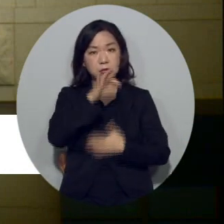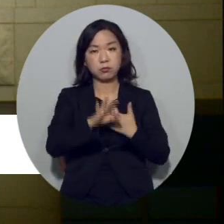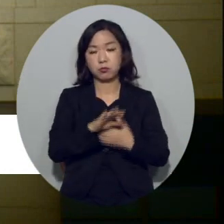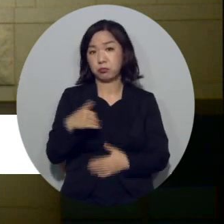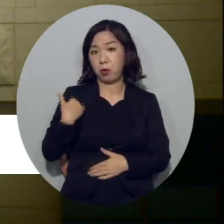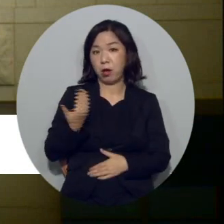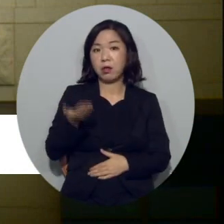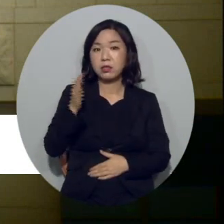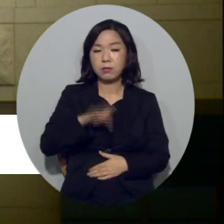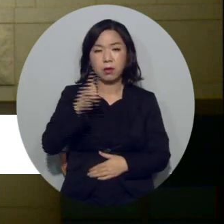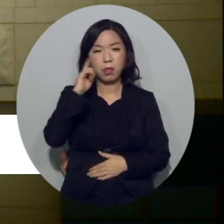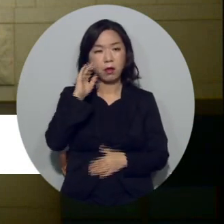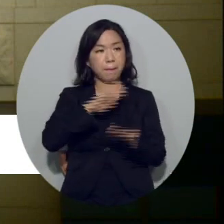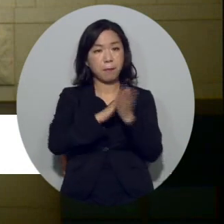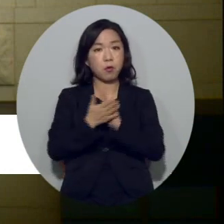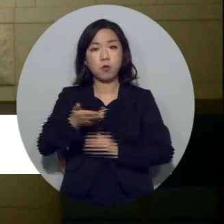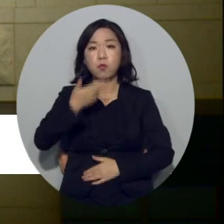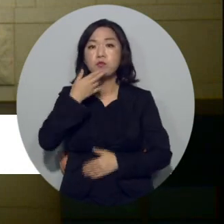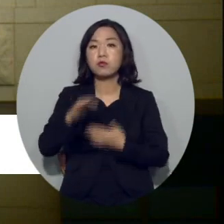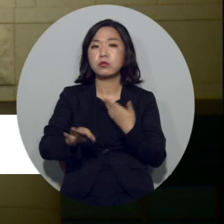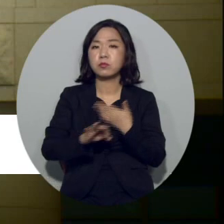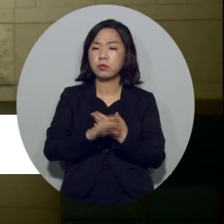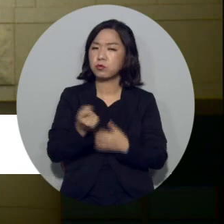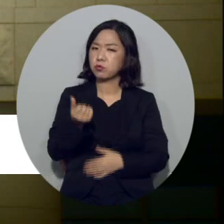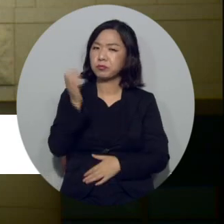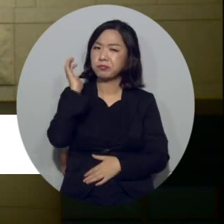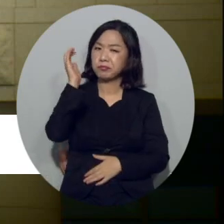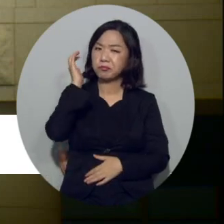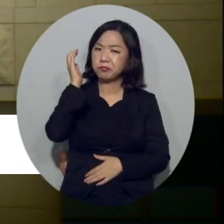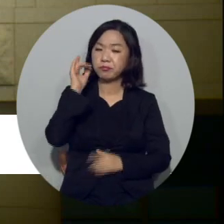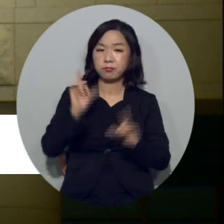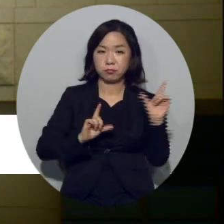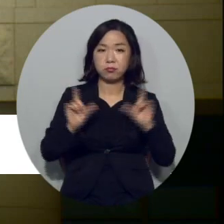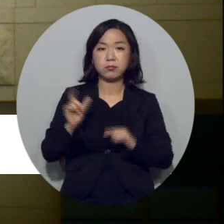같이 얇은 씬 계획이 초코칩님